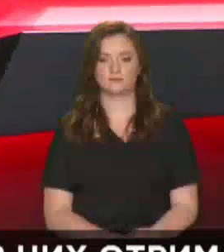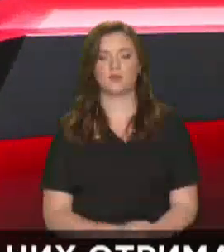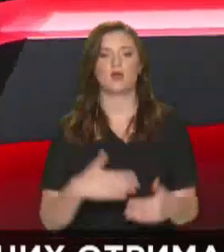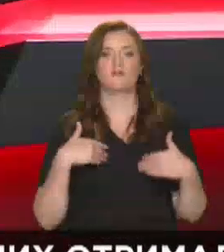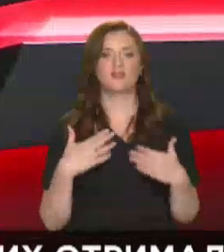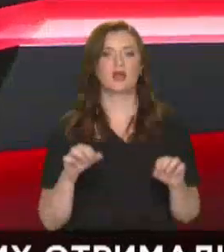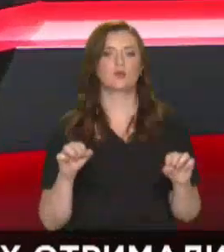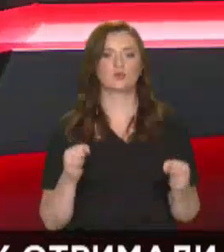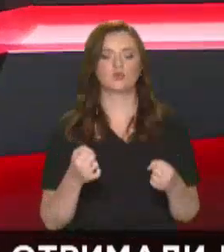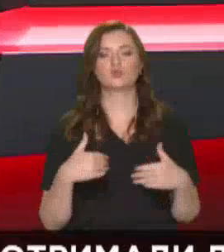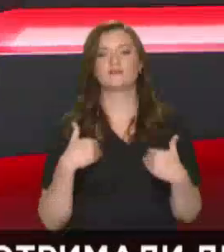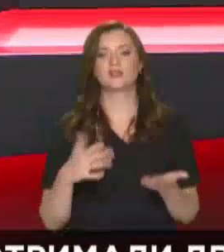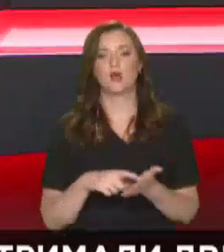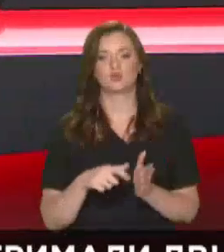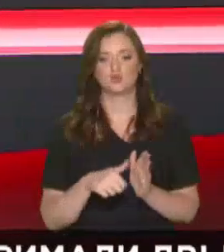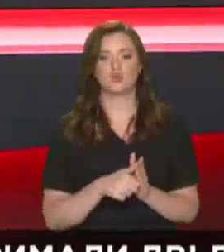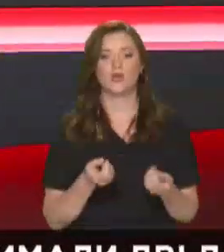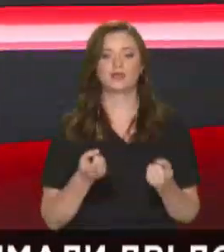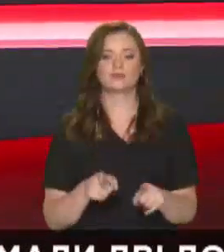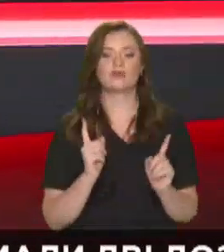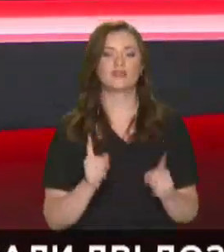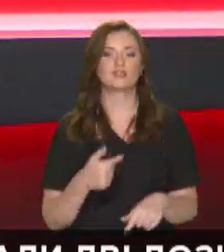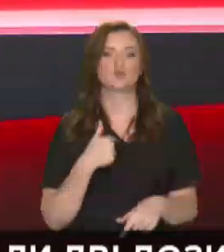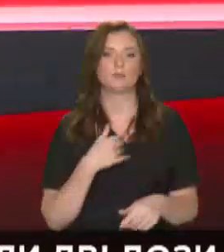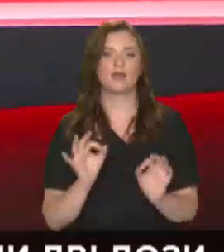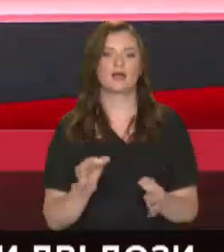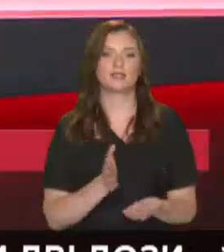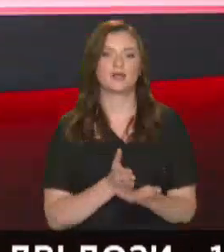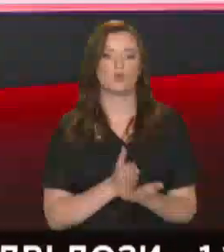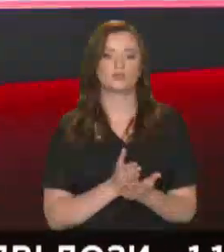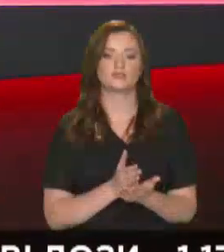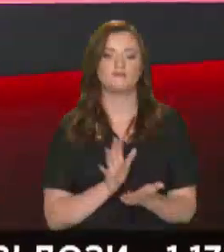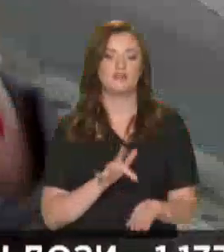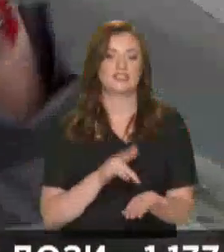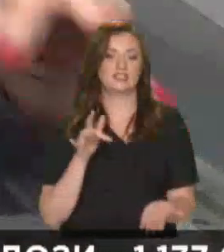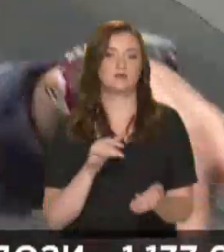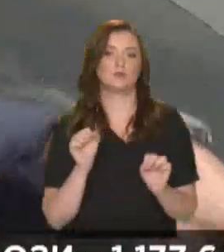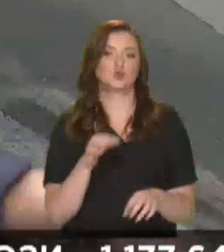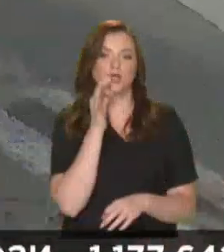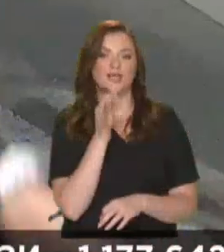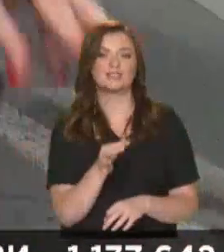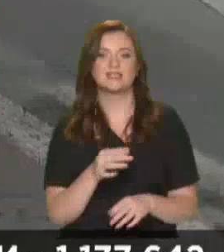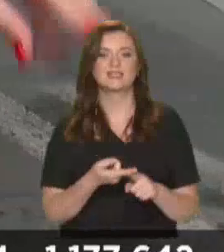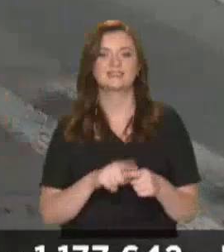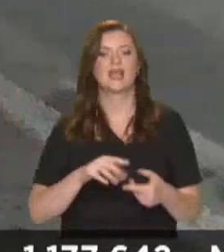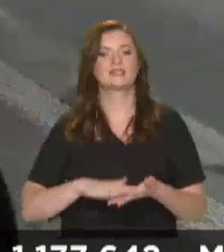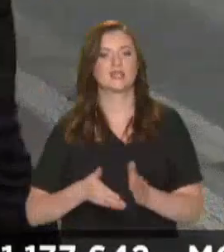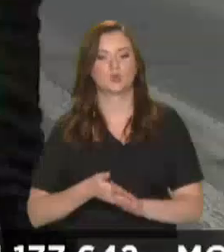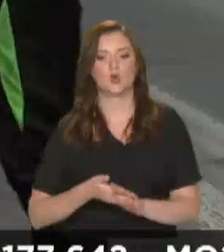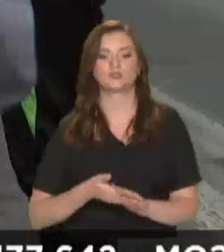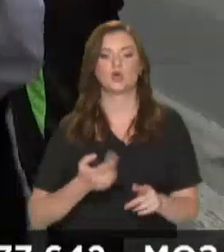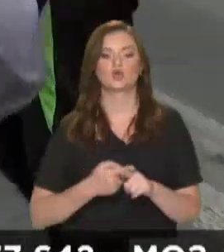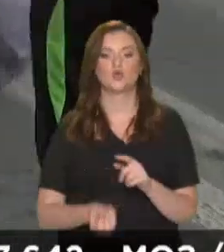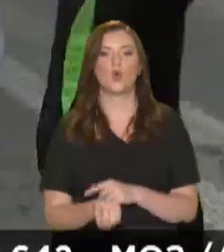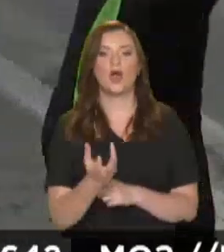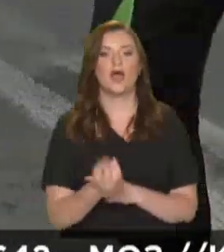Вітаю, друзі, вітаю, студія. Насправді, дійсно, ми зараз якраз знаходимося в епіцентрі, якщо так можна сказати, цієї ситуації, цього гейзера.